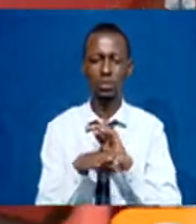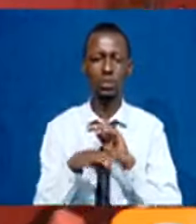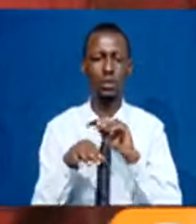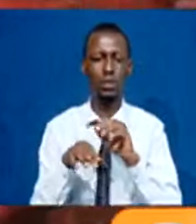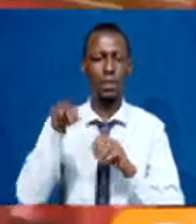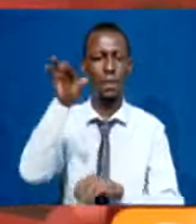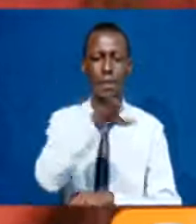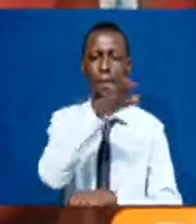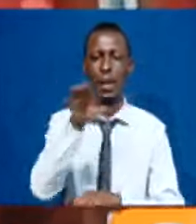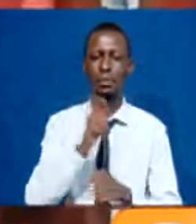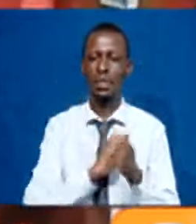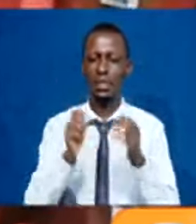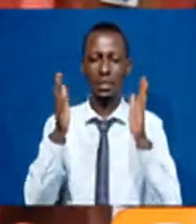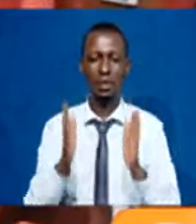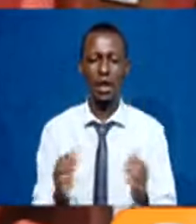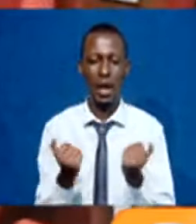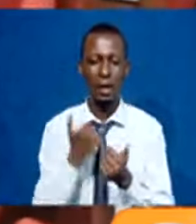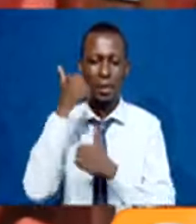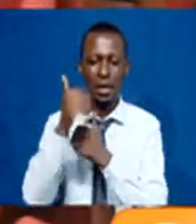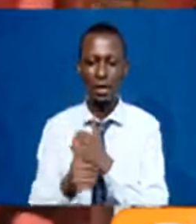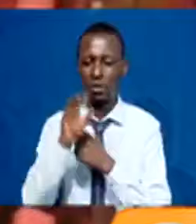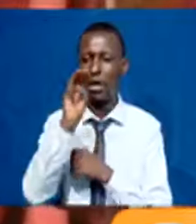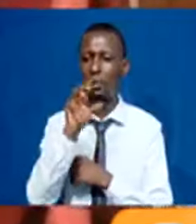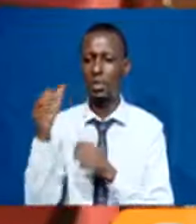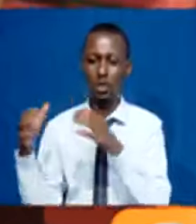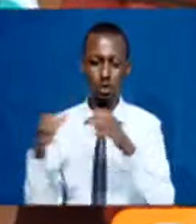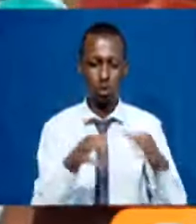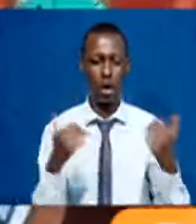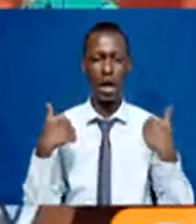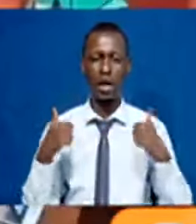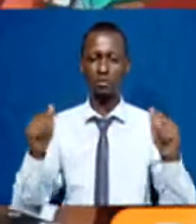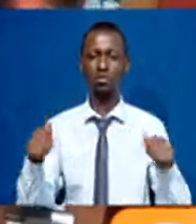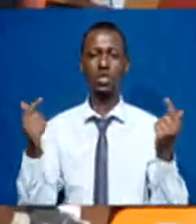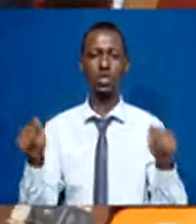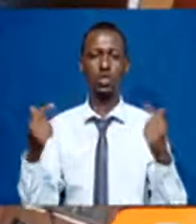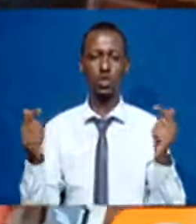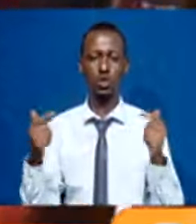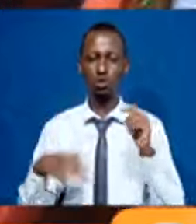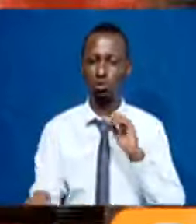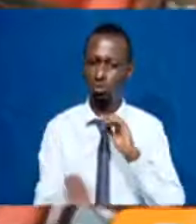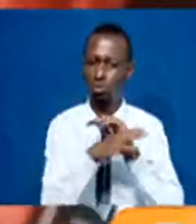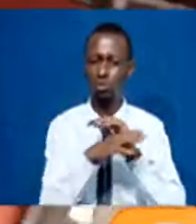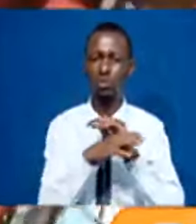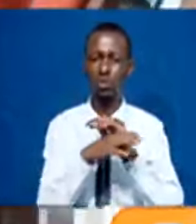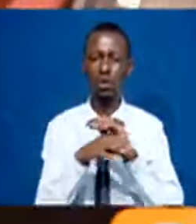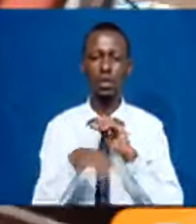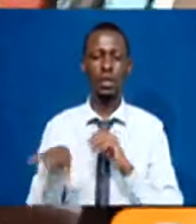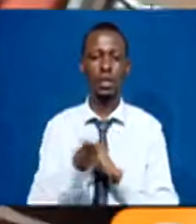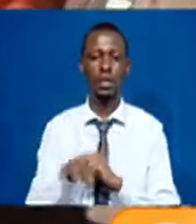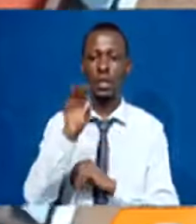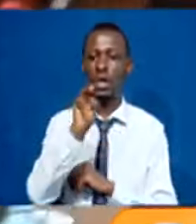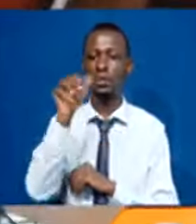hivyo viliibuka baada ya vikundi viwili vya wawakilishi wadi kutofautiana kuhusu kung'atuliwa kwa Samuel Mwaura. Mwakilishi wa Menengai